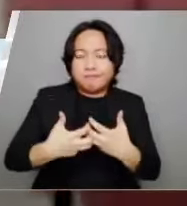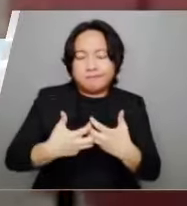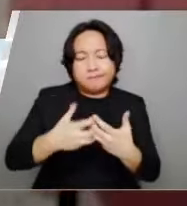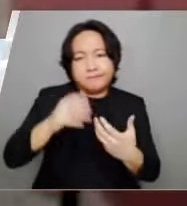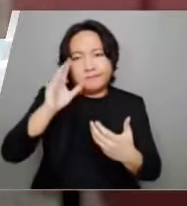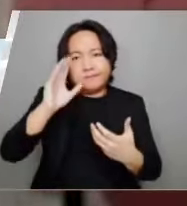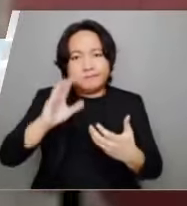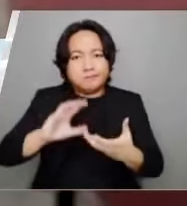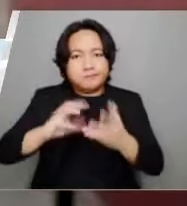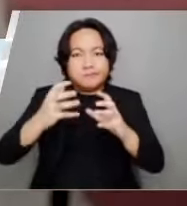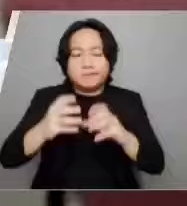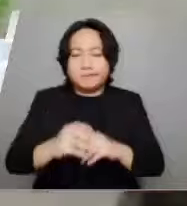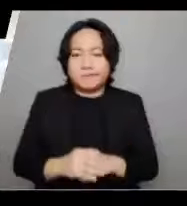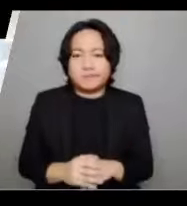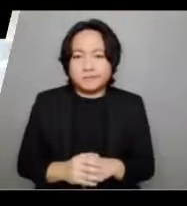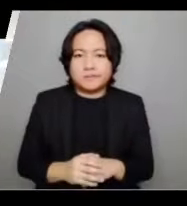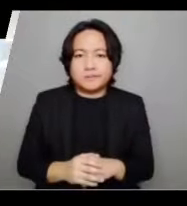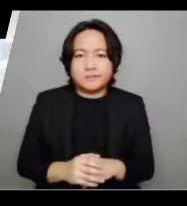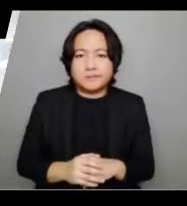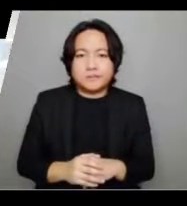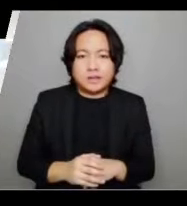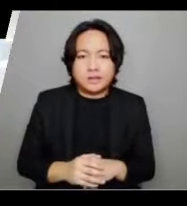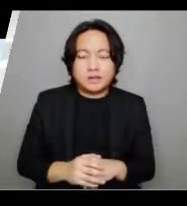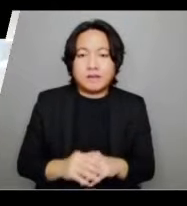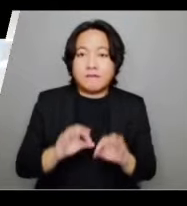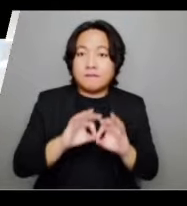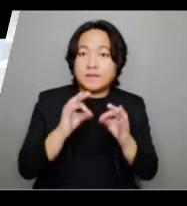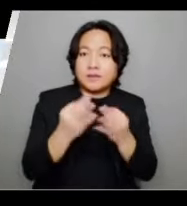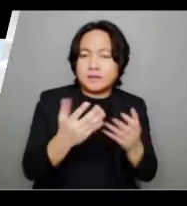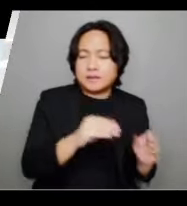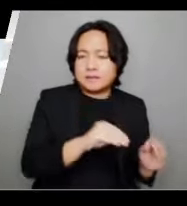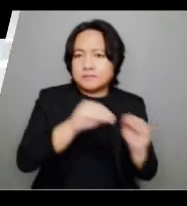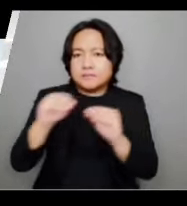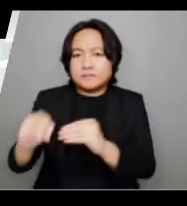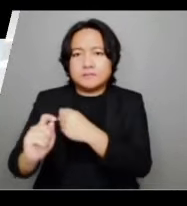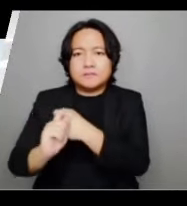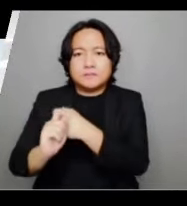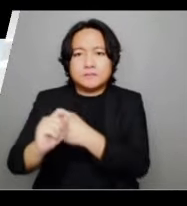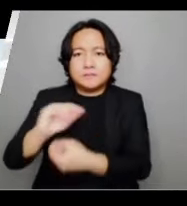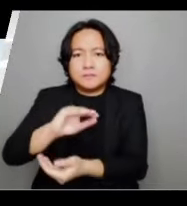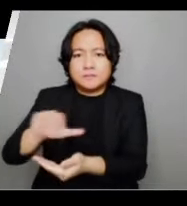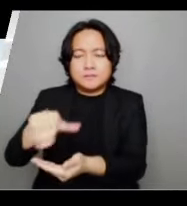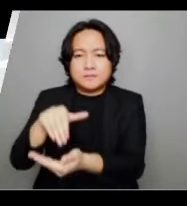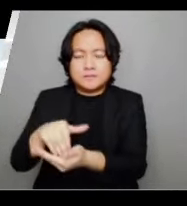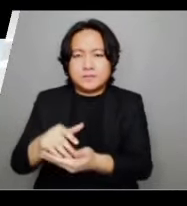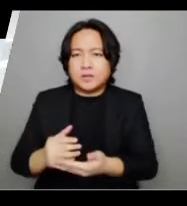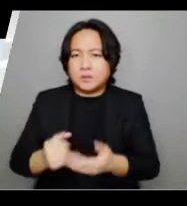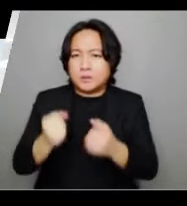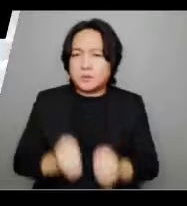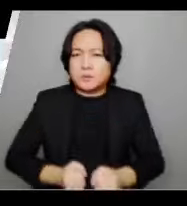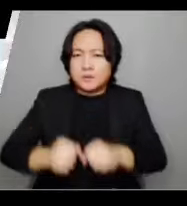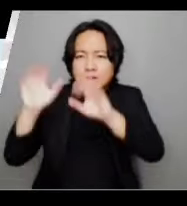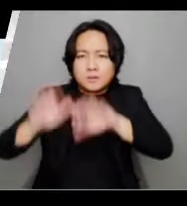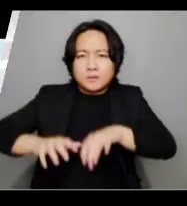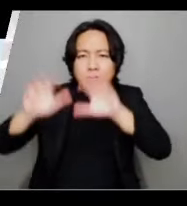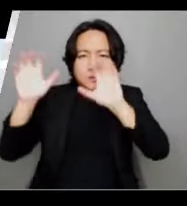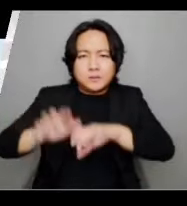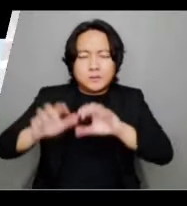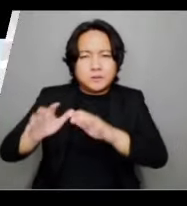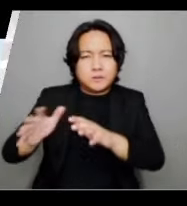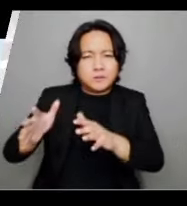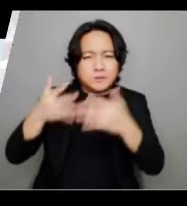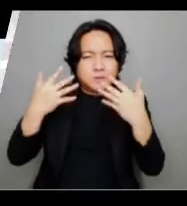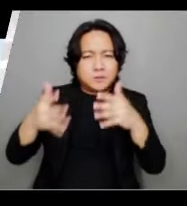dinala sa evacuation sites. Sa gitna ng malakas na ulan at hangin dala ng bagyong Christine, itinaas kagabi sa